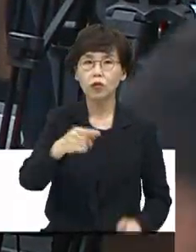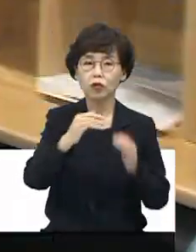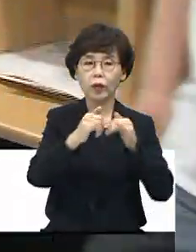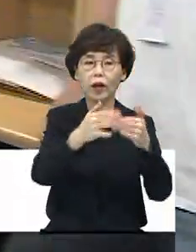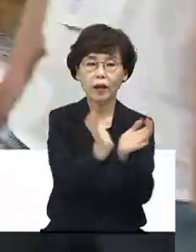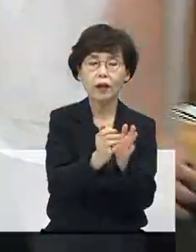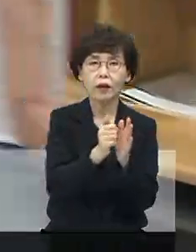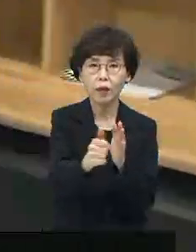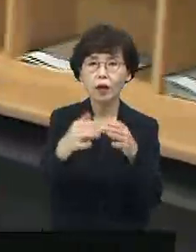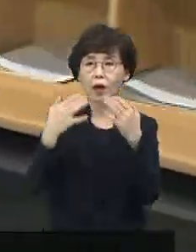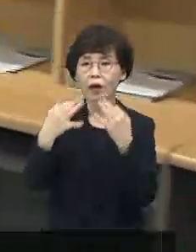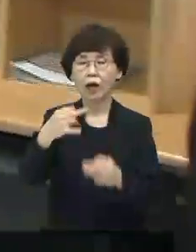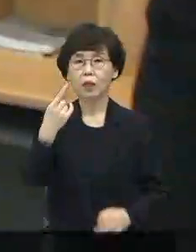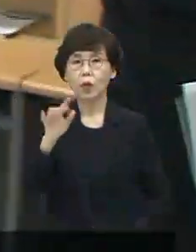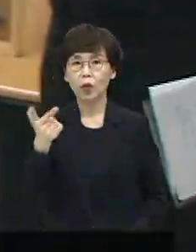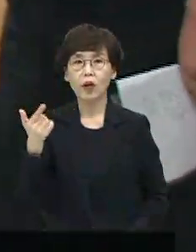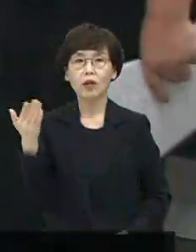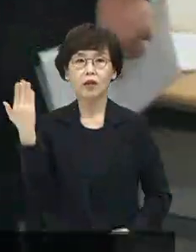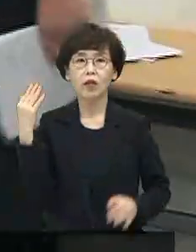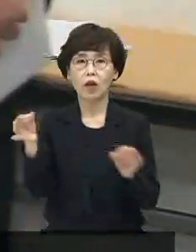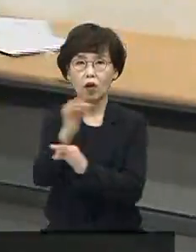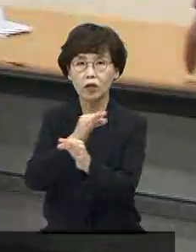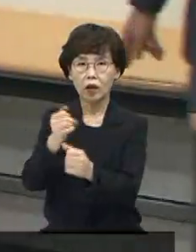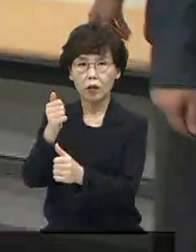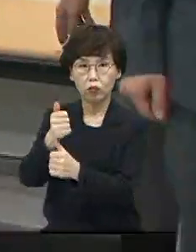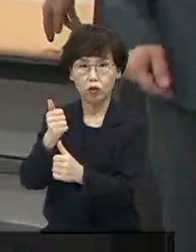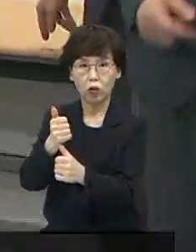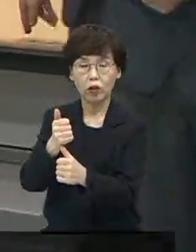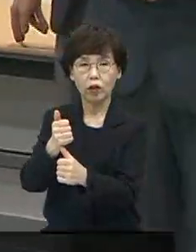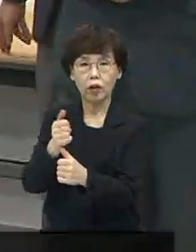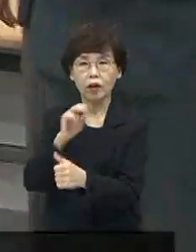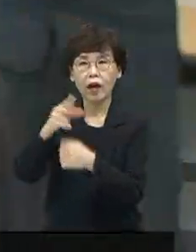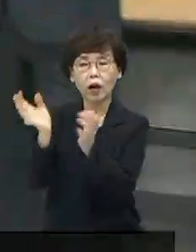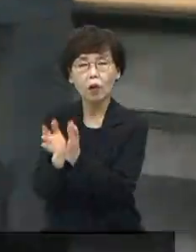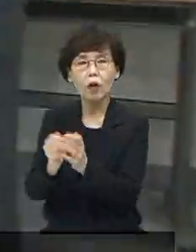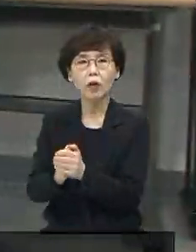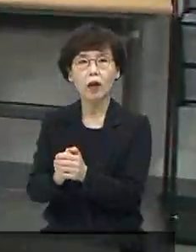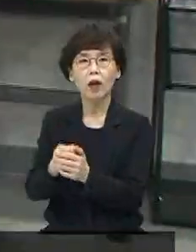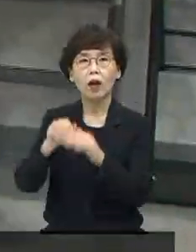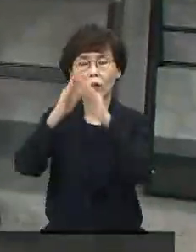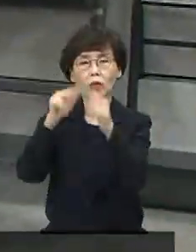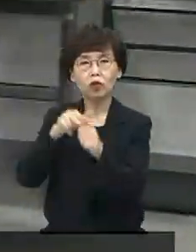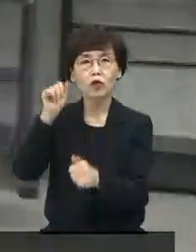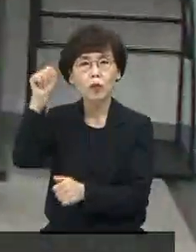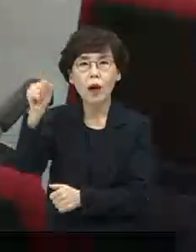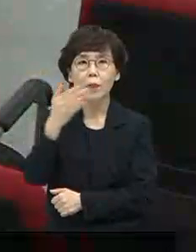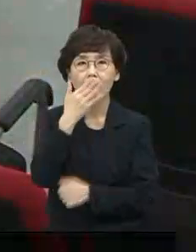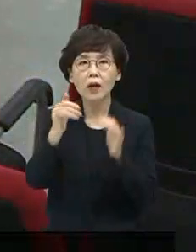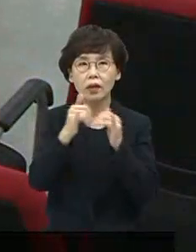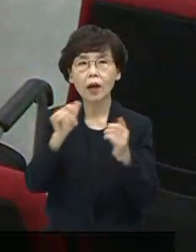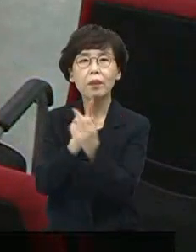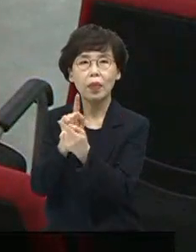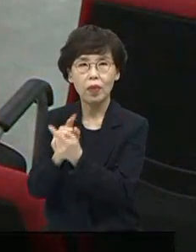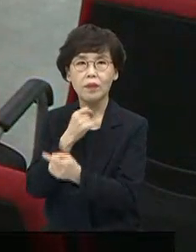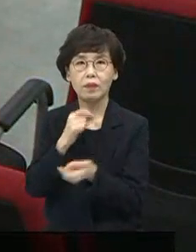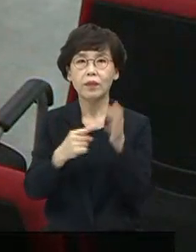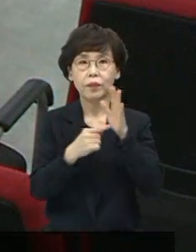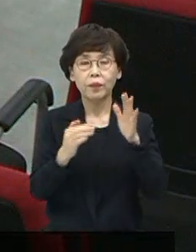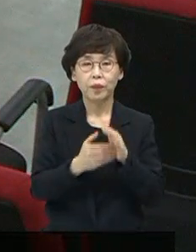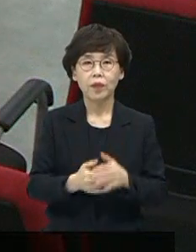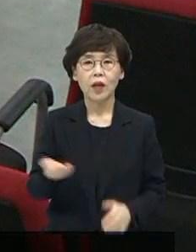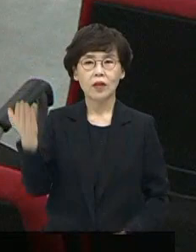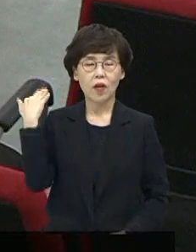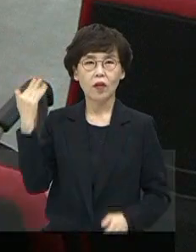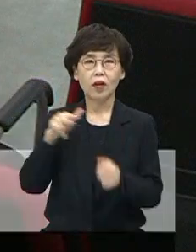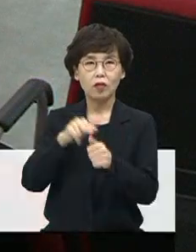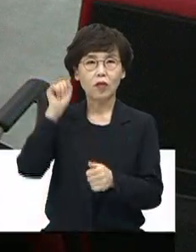대표, 김동연 전 경제부총리 등 야권의 모든 대권주자들과 접촉하겠다고 밝혔습니다. 일찌감치 당권 도전